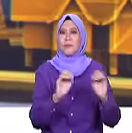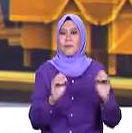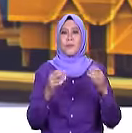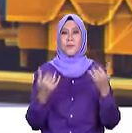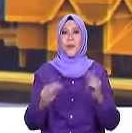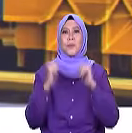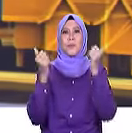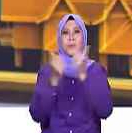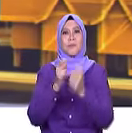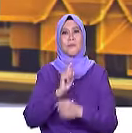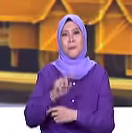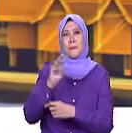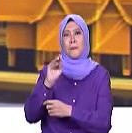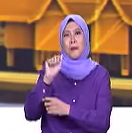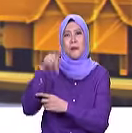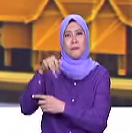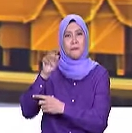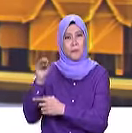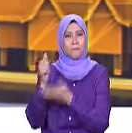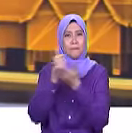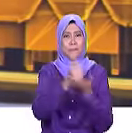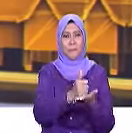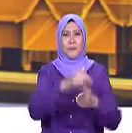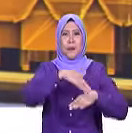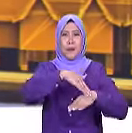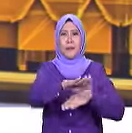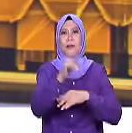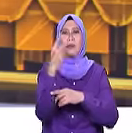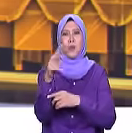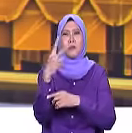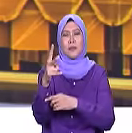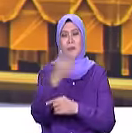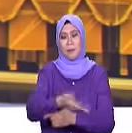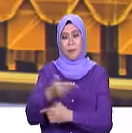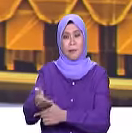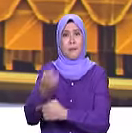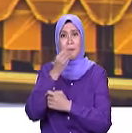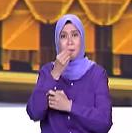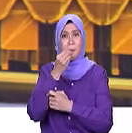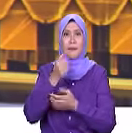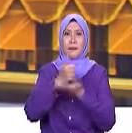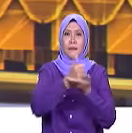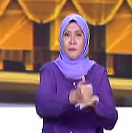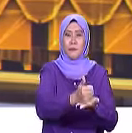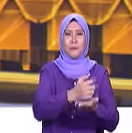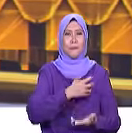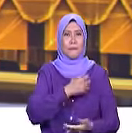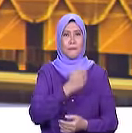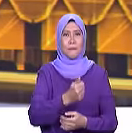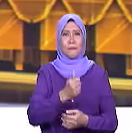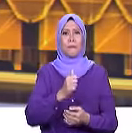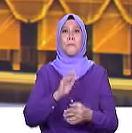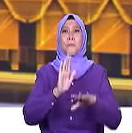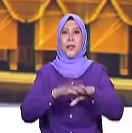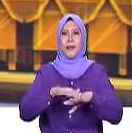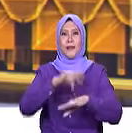Pertubuhan Islam Malaysia MAPIM. Inisiatifnya ialah menghantar 12 tan barangan bantuan melalui misi bantuan Ihsan Panggilan Pulau.